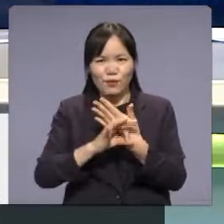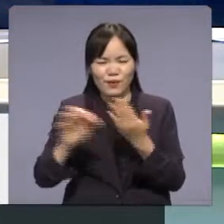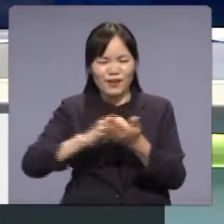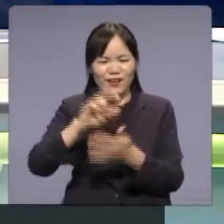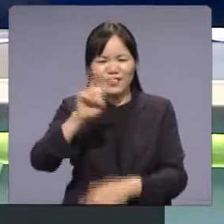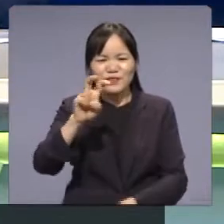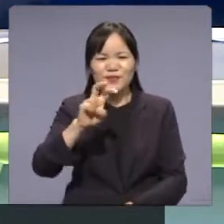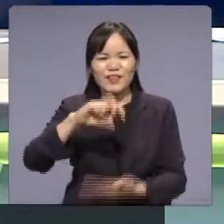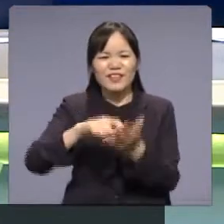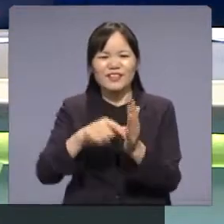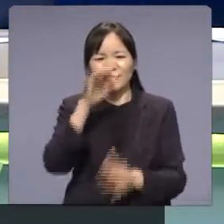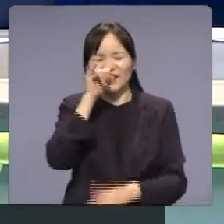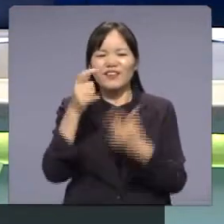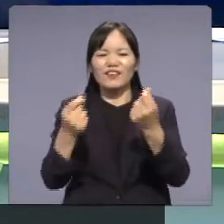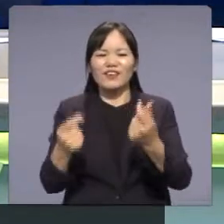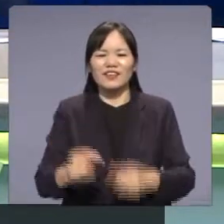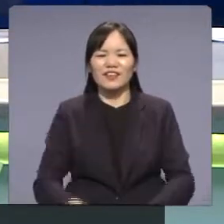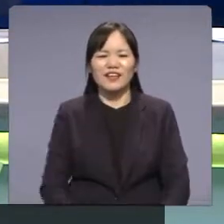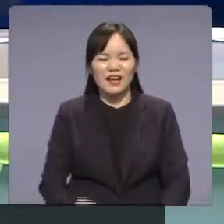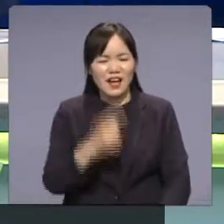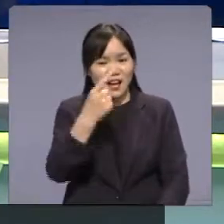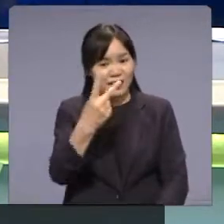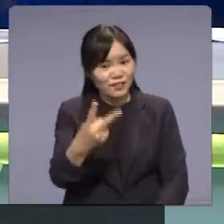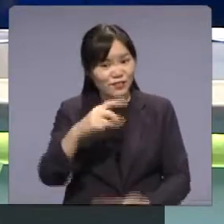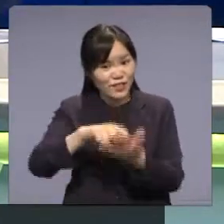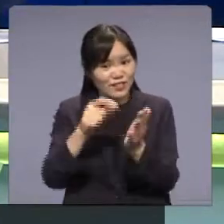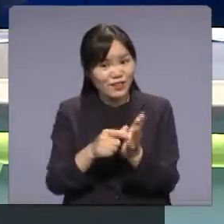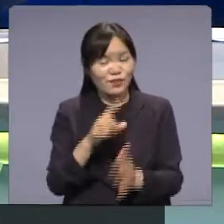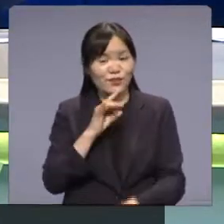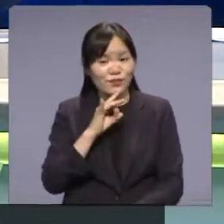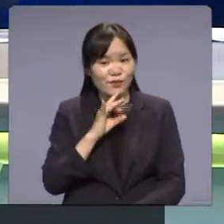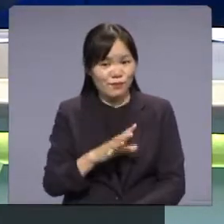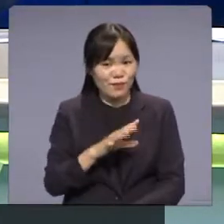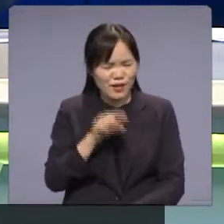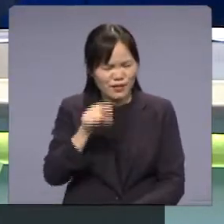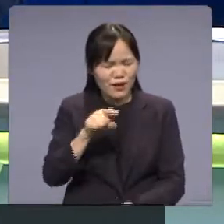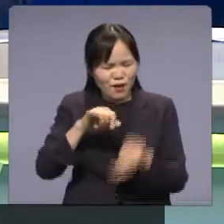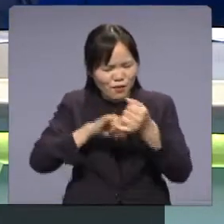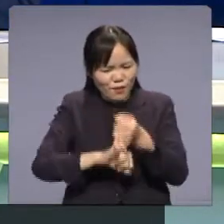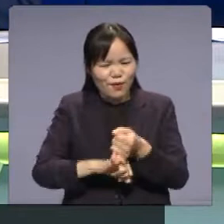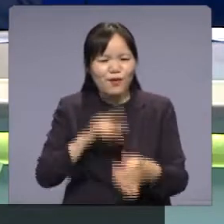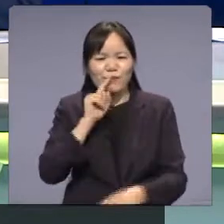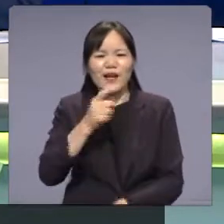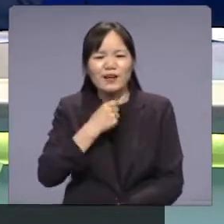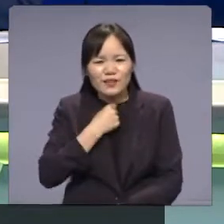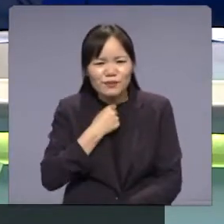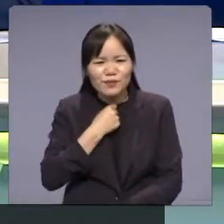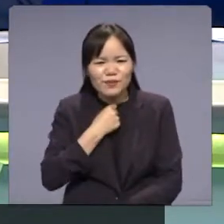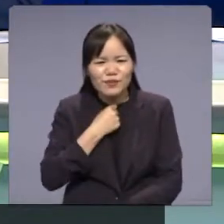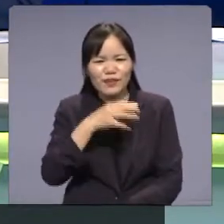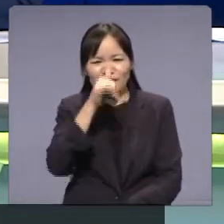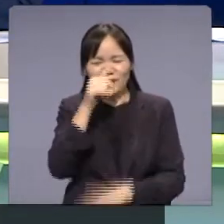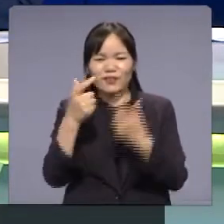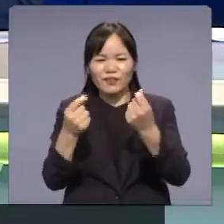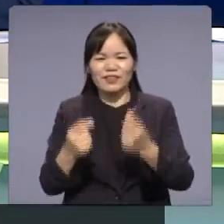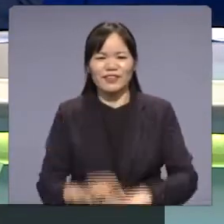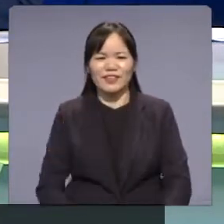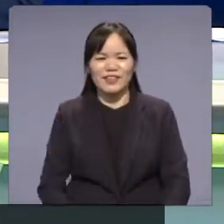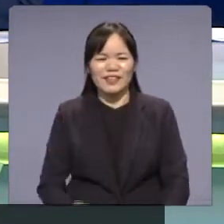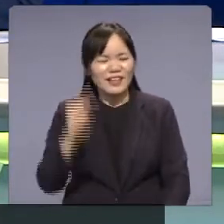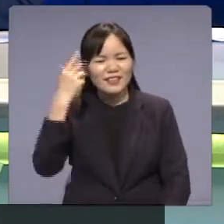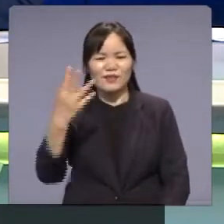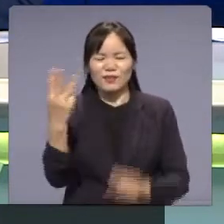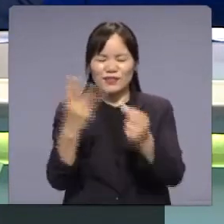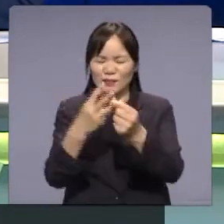20개는 더 있는 것 같은데요. 그래도 한두 가지만 더 이거 정도는 내가 꼭 얘기하고 싶다. 있을 것 같습니다. 질문 3에서 조금 줄이더라도